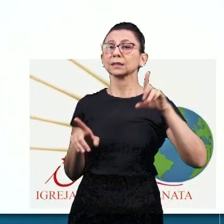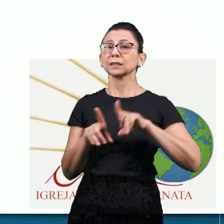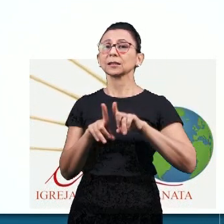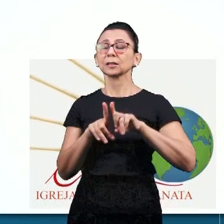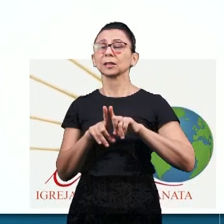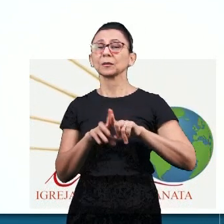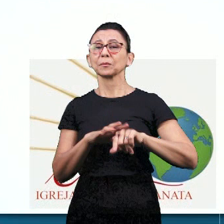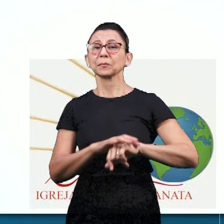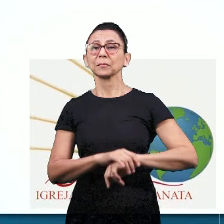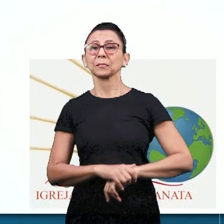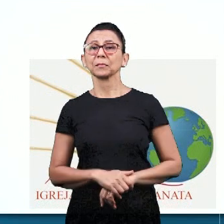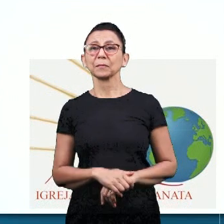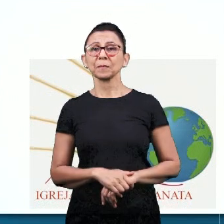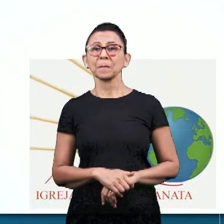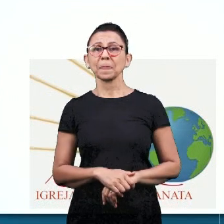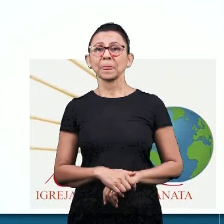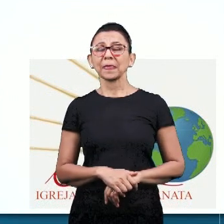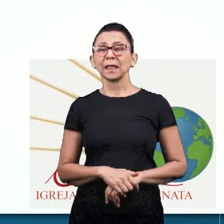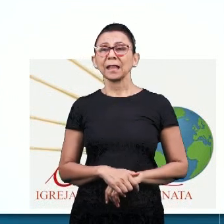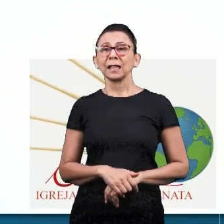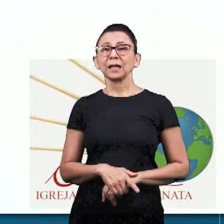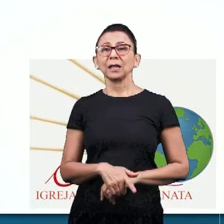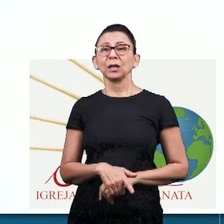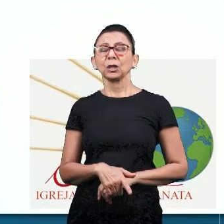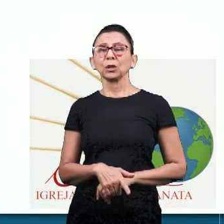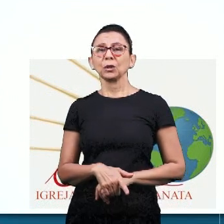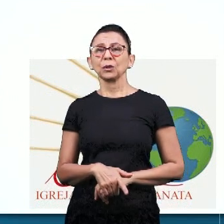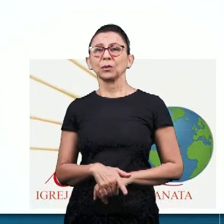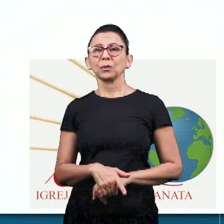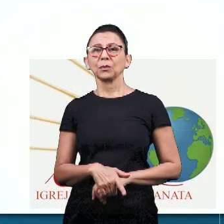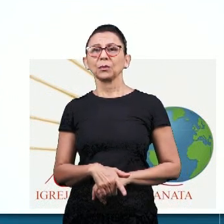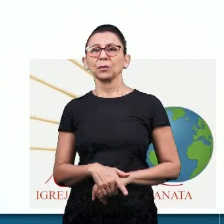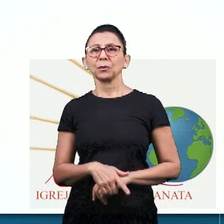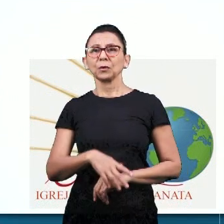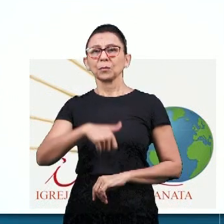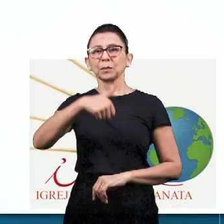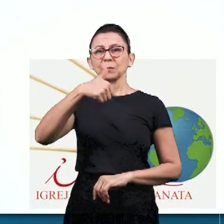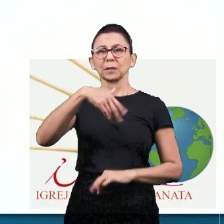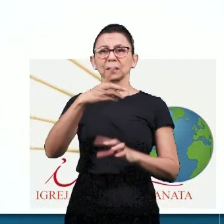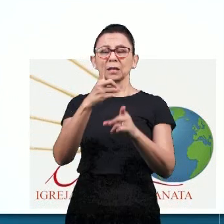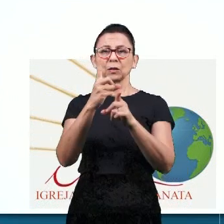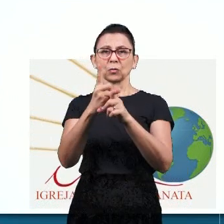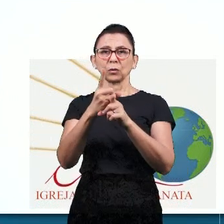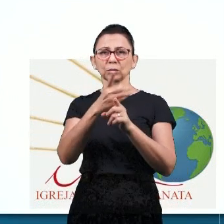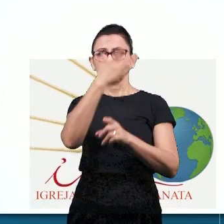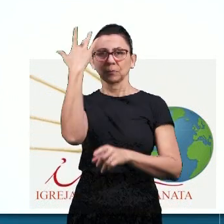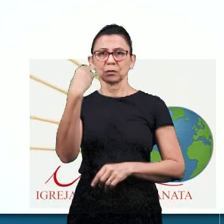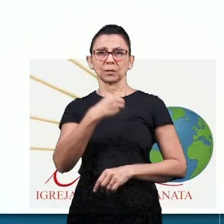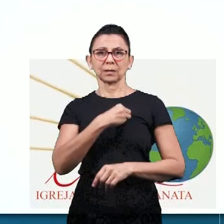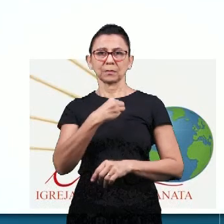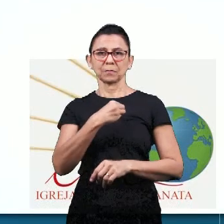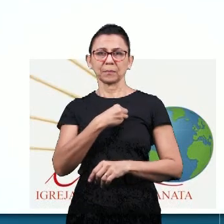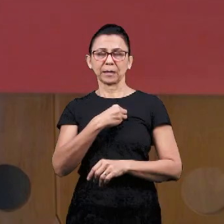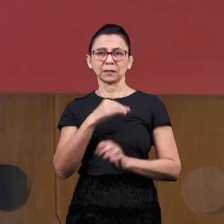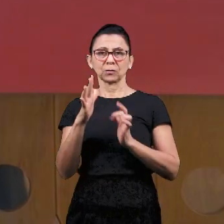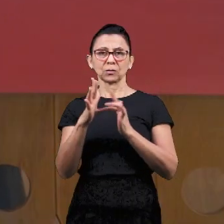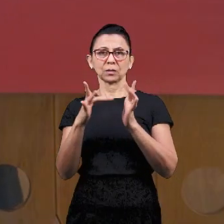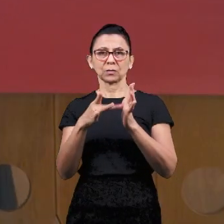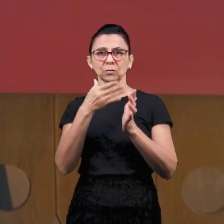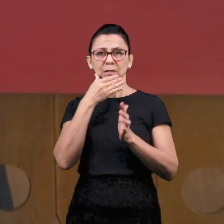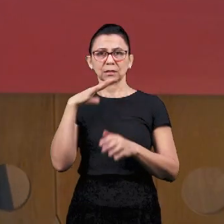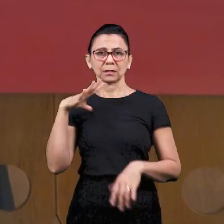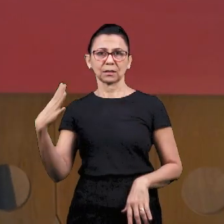avec le Sauveur? La question, elle est très complète. Cette question, elle va compter avec l'aide de